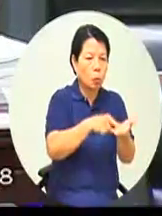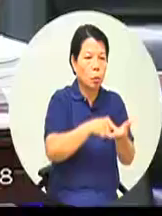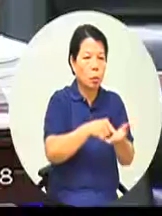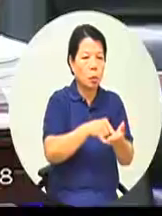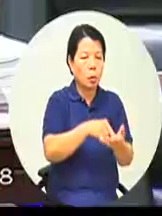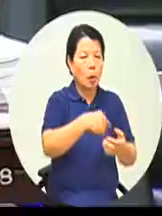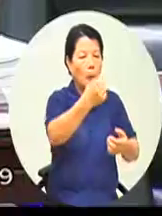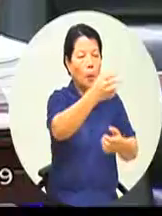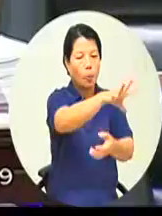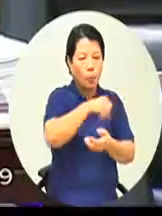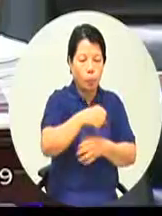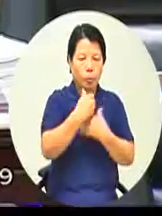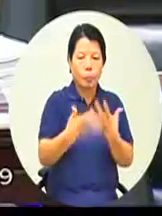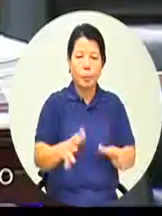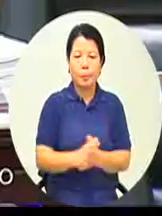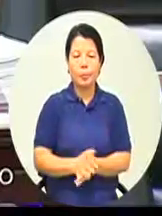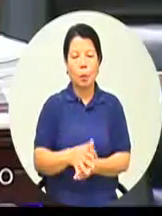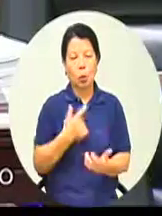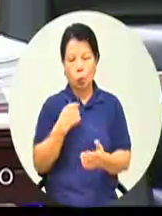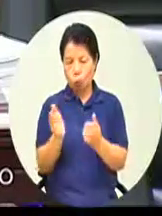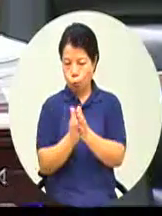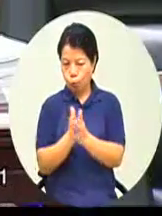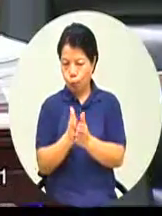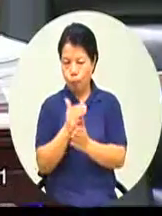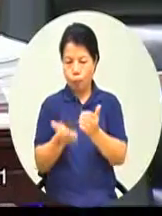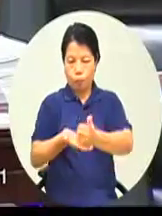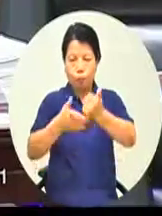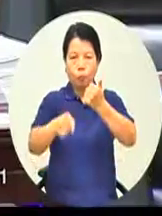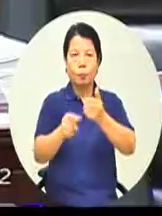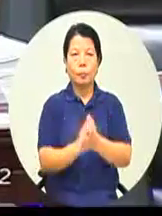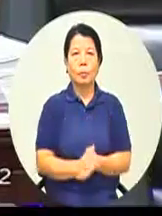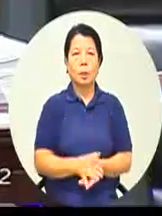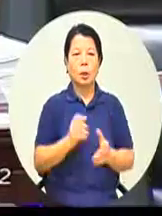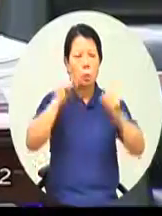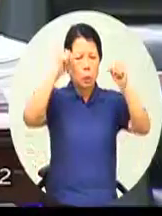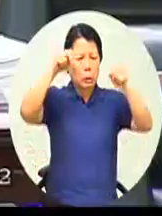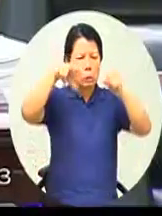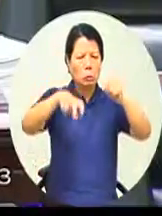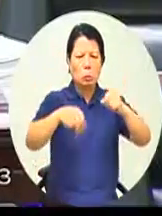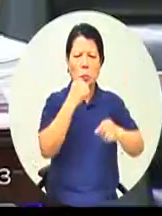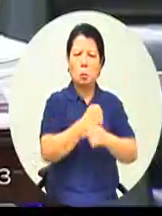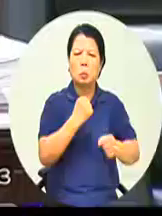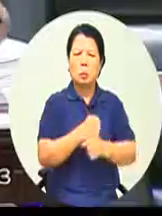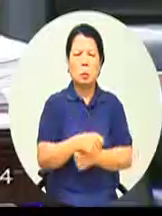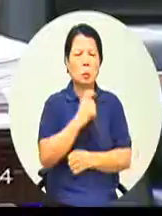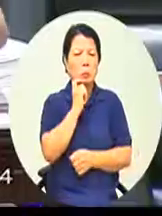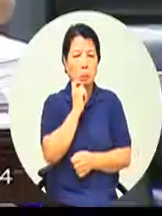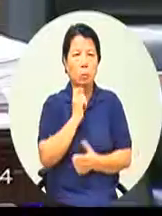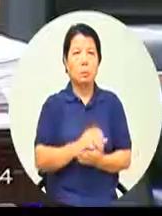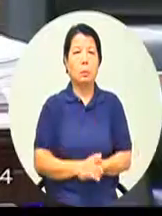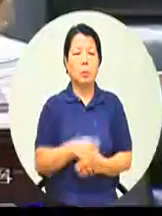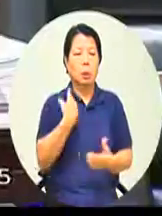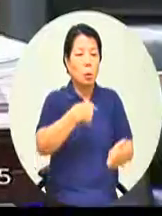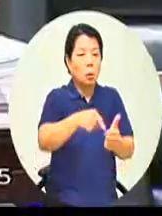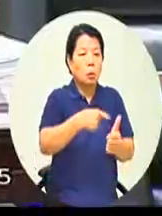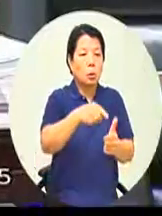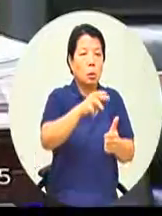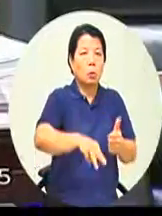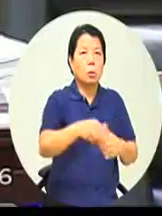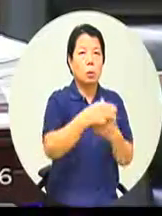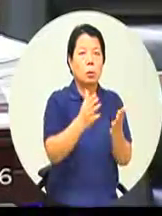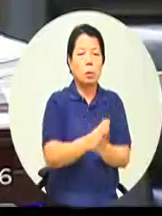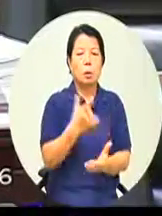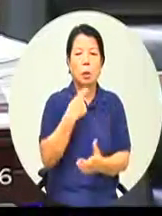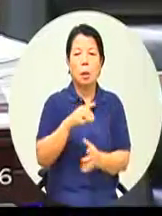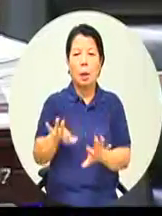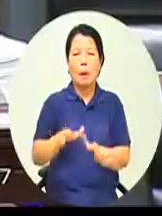甘心。这我来跟拍搏啊。确实体育这个区块是无好做，局长你嘛做噶，伊教育遐营养午餐方面，甲订甲要死啊，还